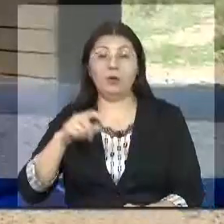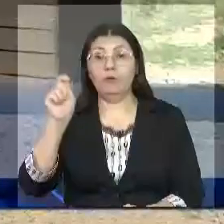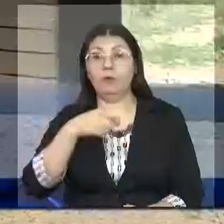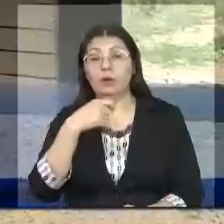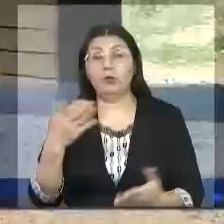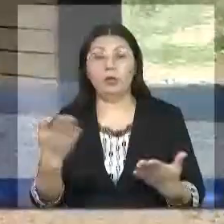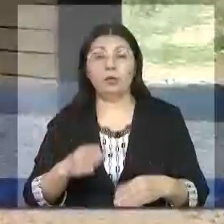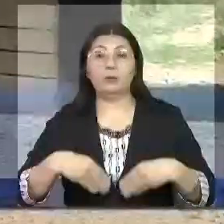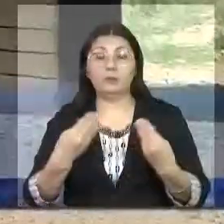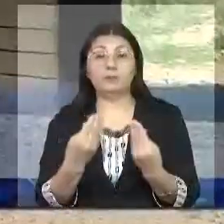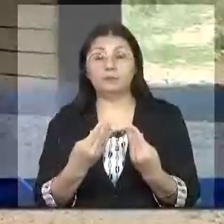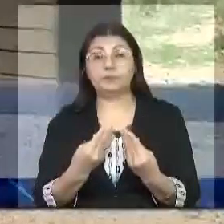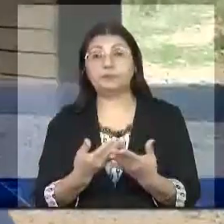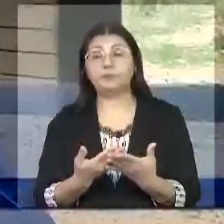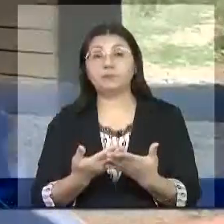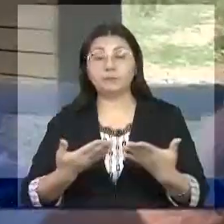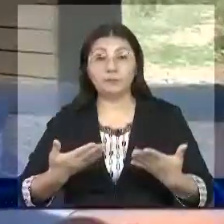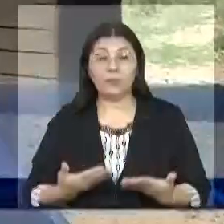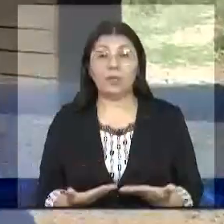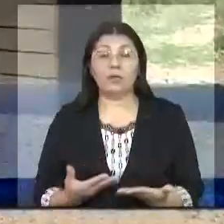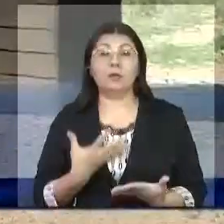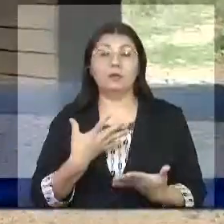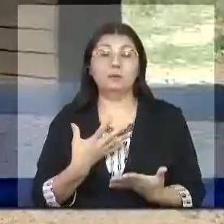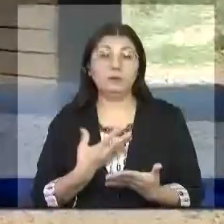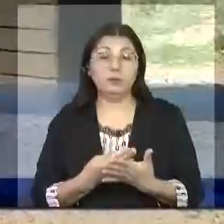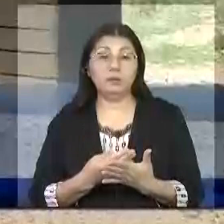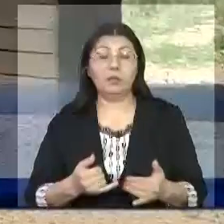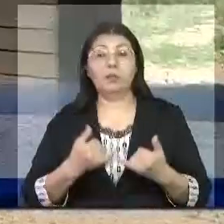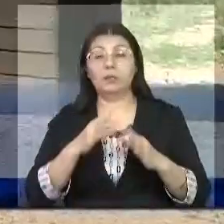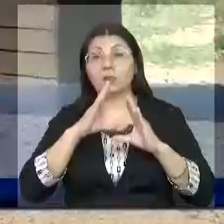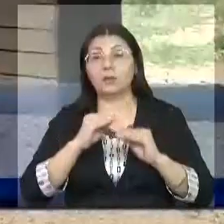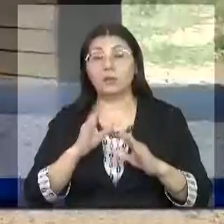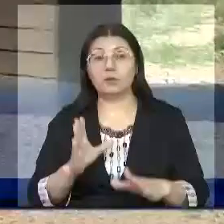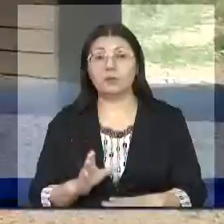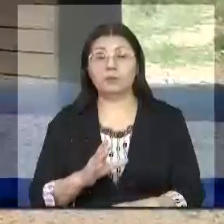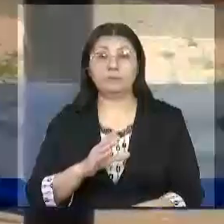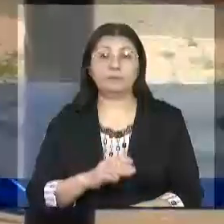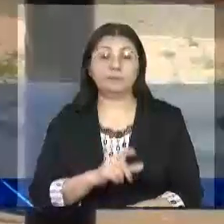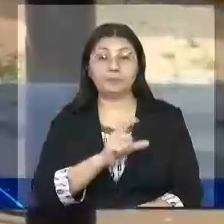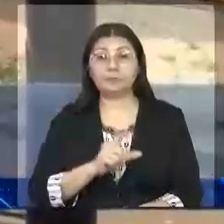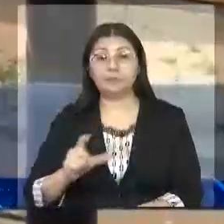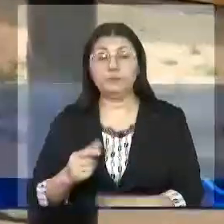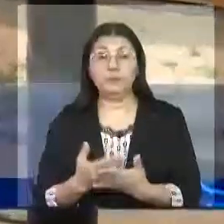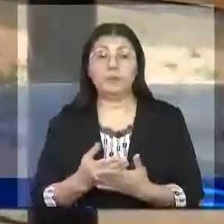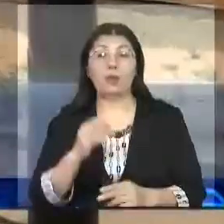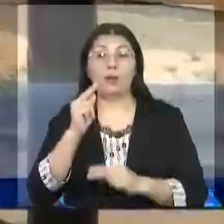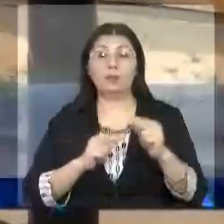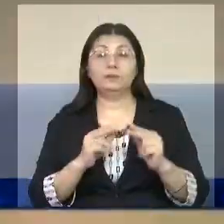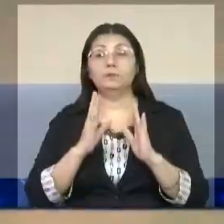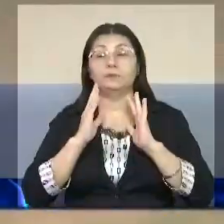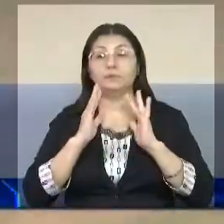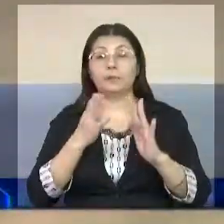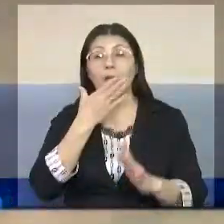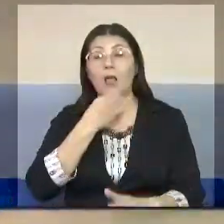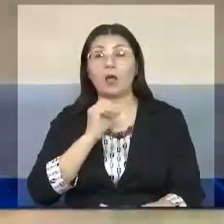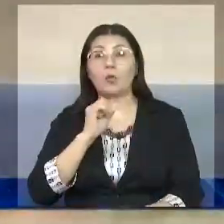свою жизнь ради мирного неба над нашей головой. Это малая часть того, что мы можем сделать в честь наших предков. Он также построил парк Ару-Ана в